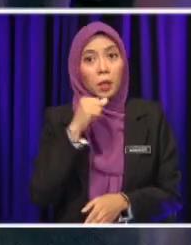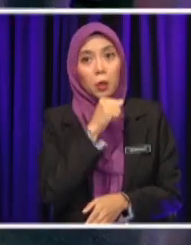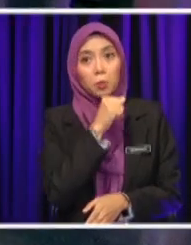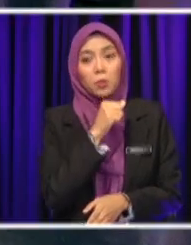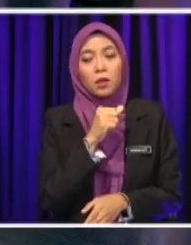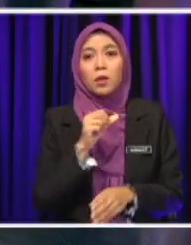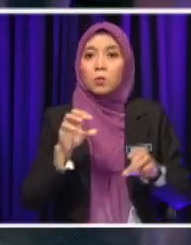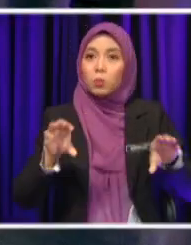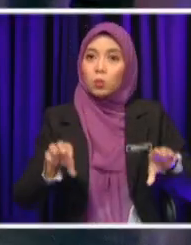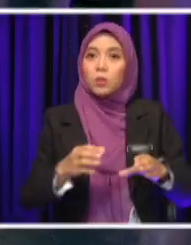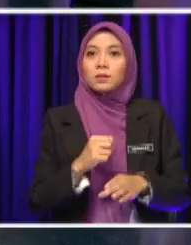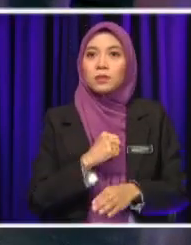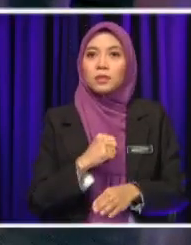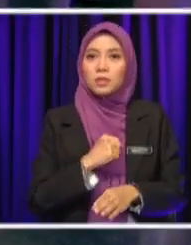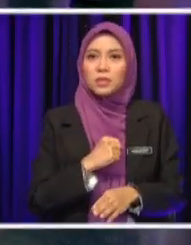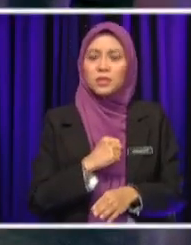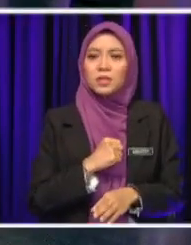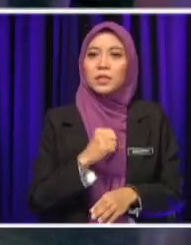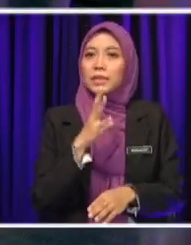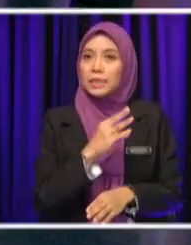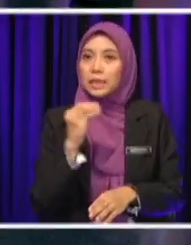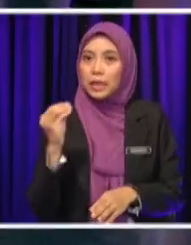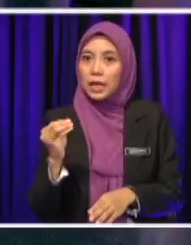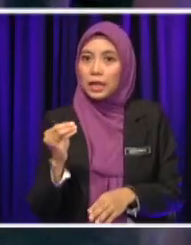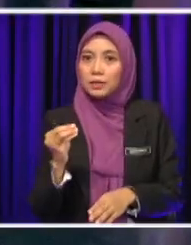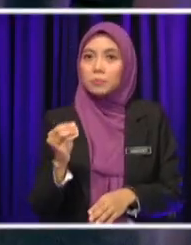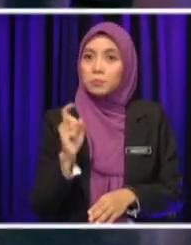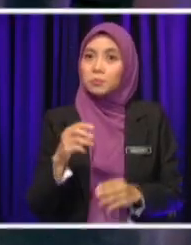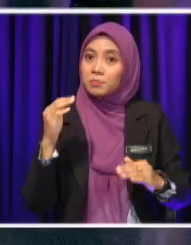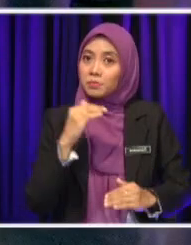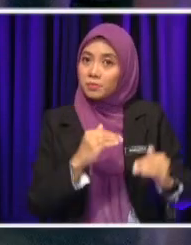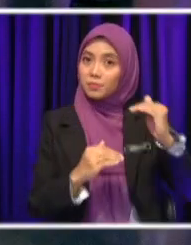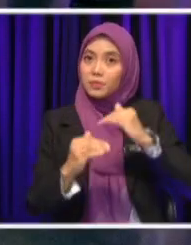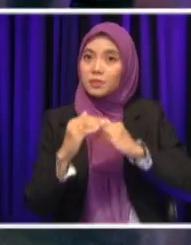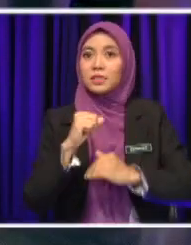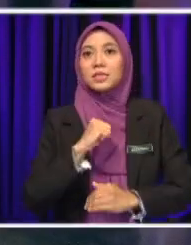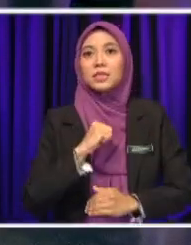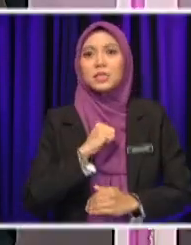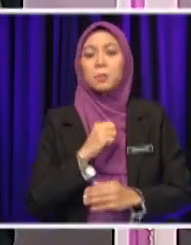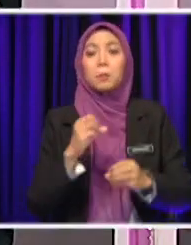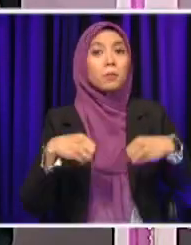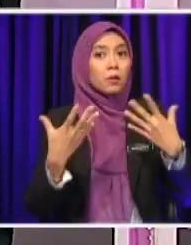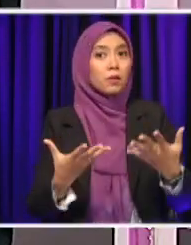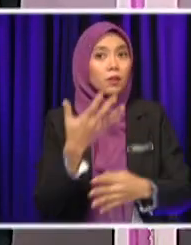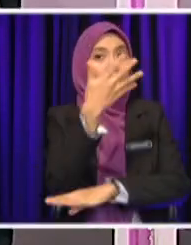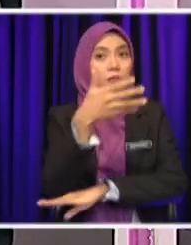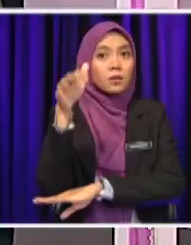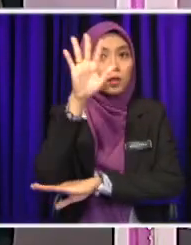kan. Lebih-lebih kurang macam ni. Jadi Aiman kena bina sendiri. Dia punya pengatur caraan tu Aiman kena bina